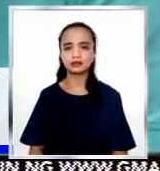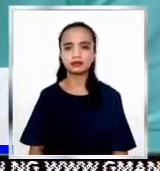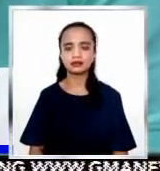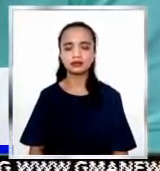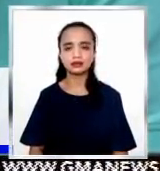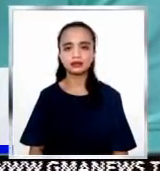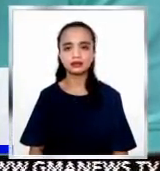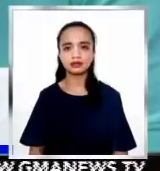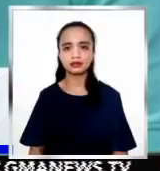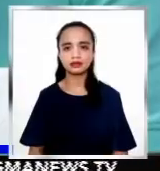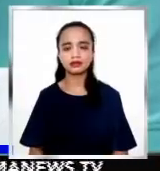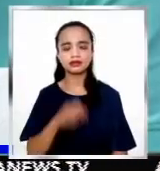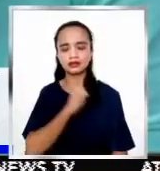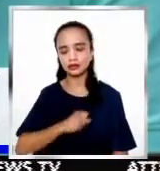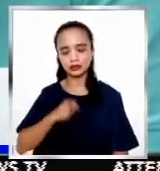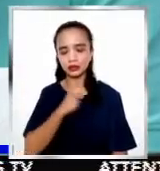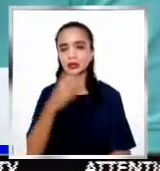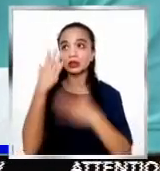Sorry.